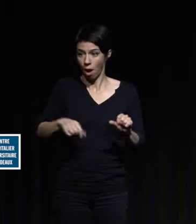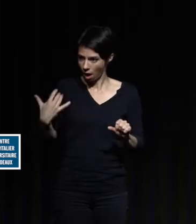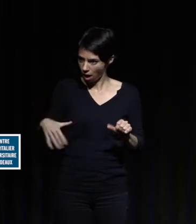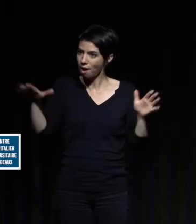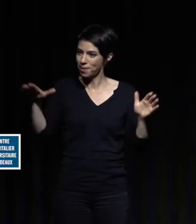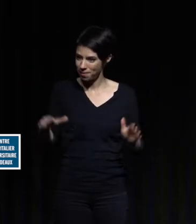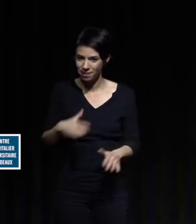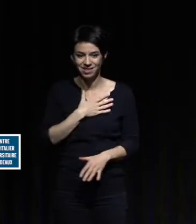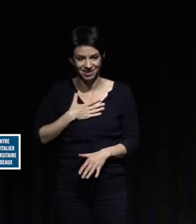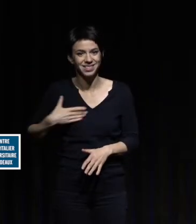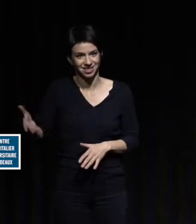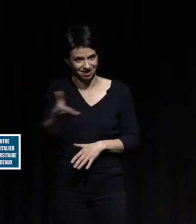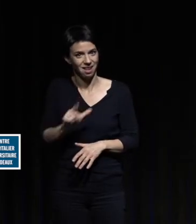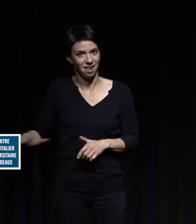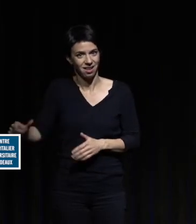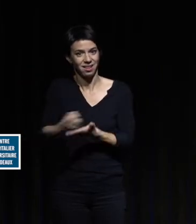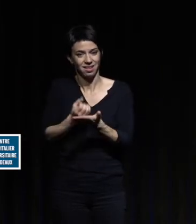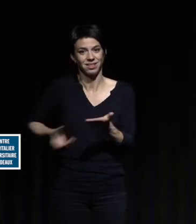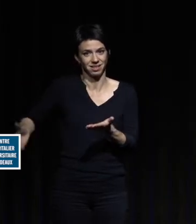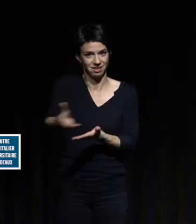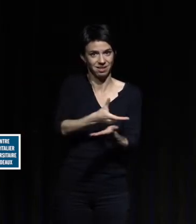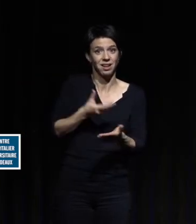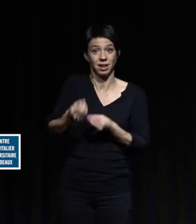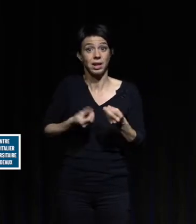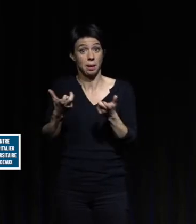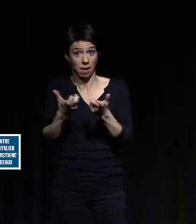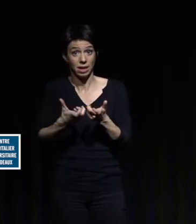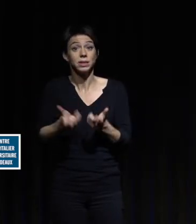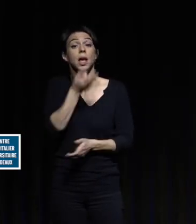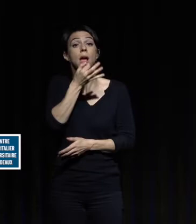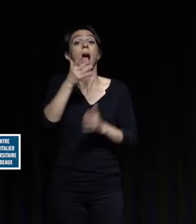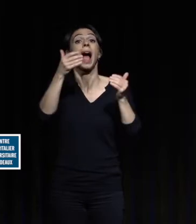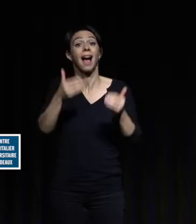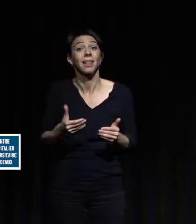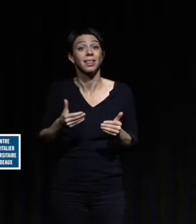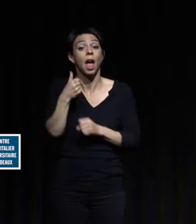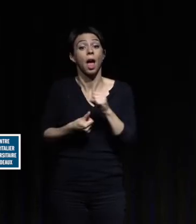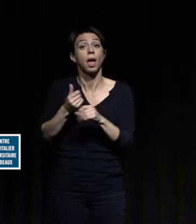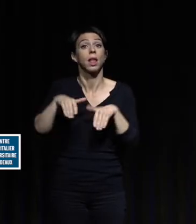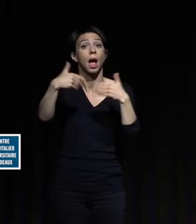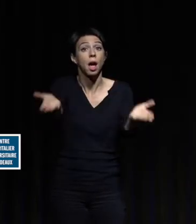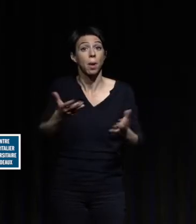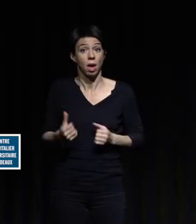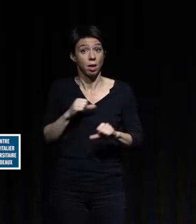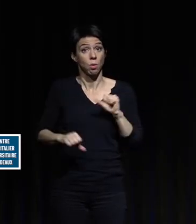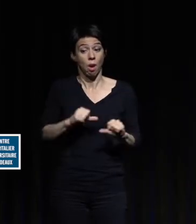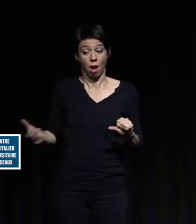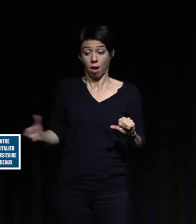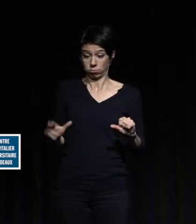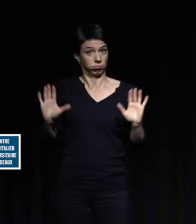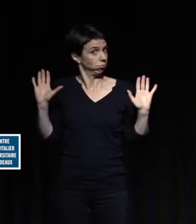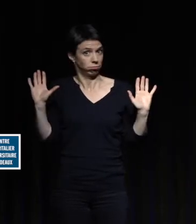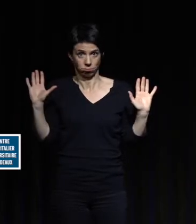effet rémanent, avec des douleurs qui restent correctes 1 an après l'arrêt. En principe, il n'y a